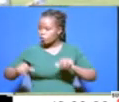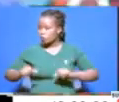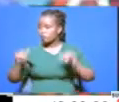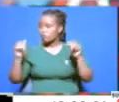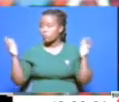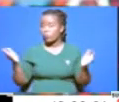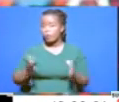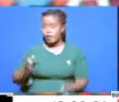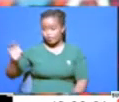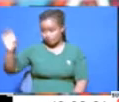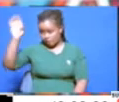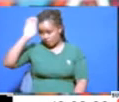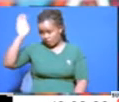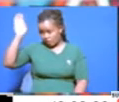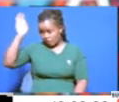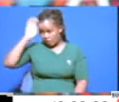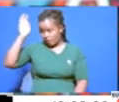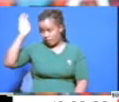Eldoret.